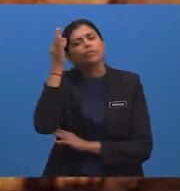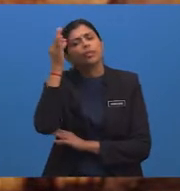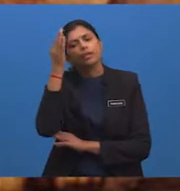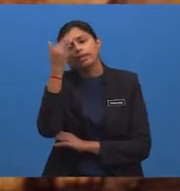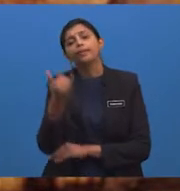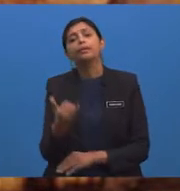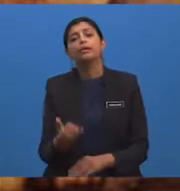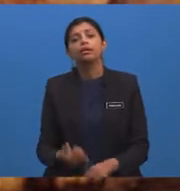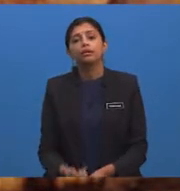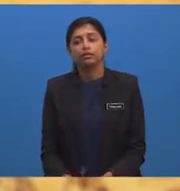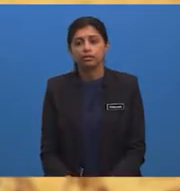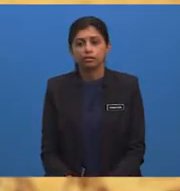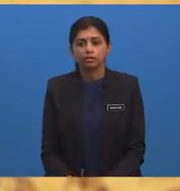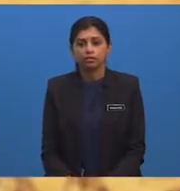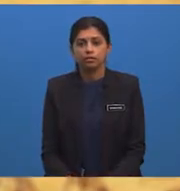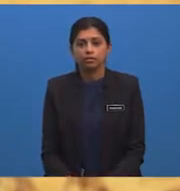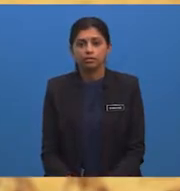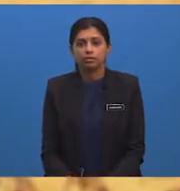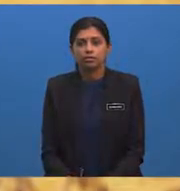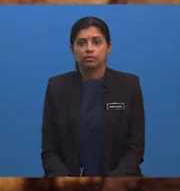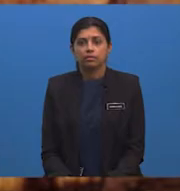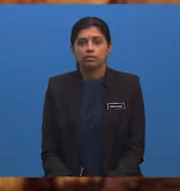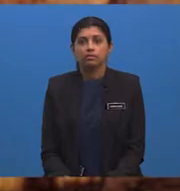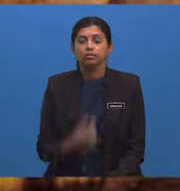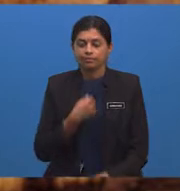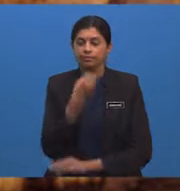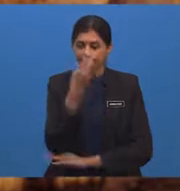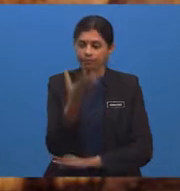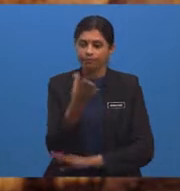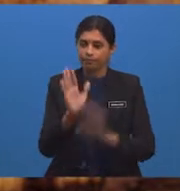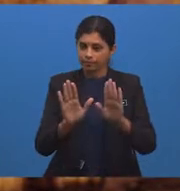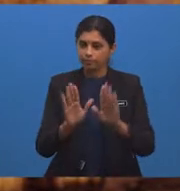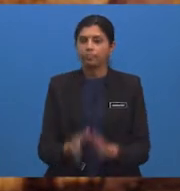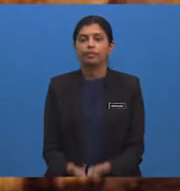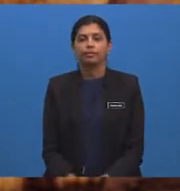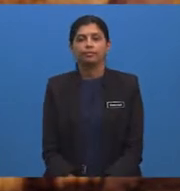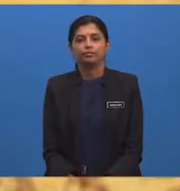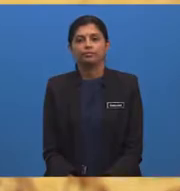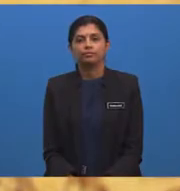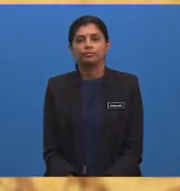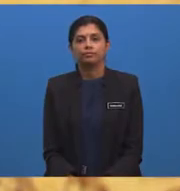fikirkan sebabnya? Baiklah, cikgu akan terangkan sebabnya.